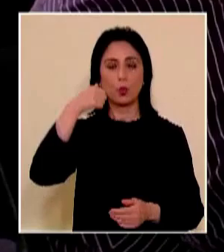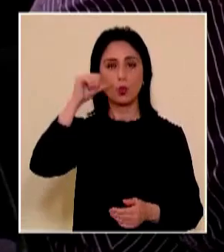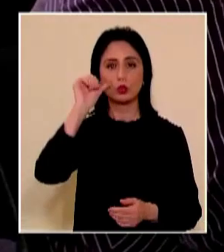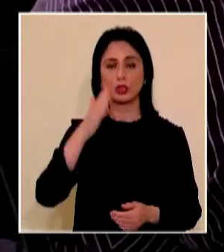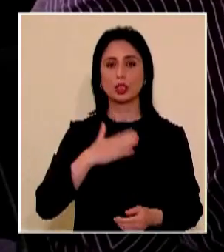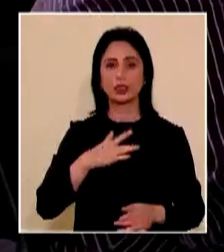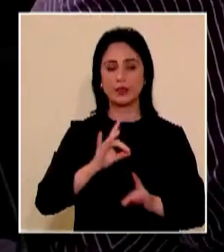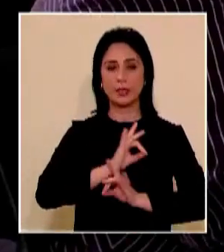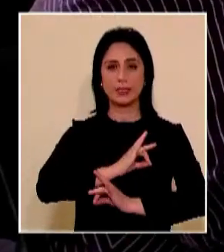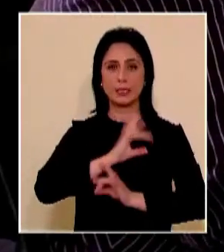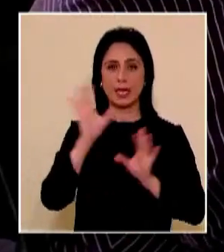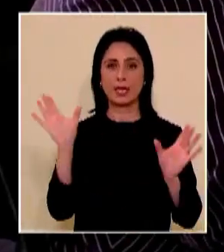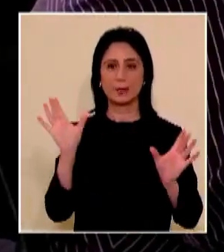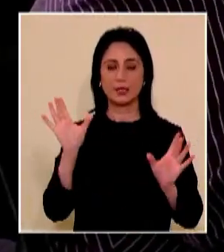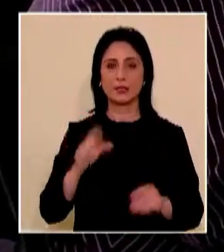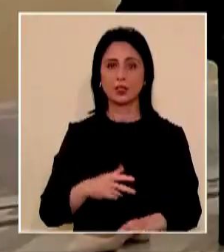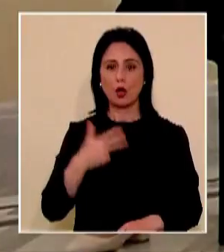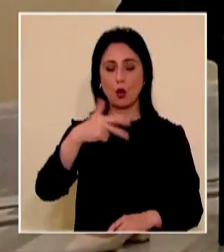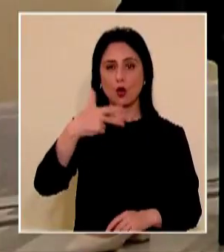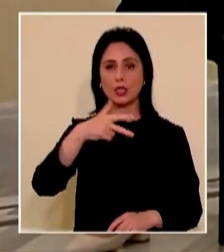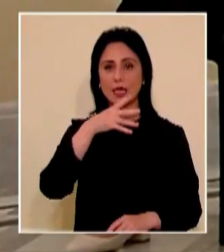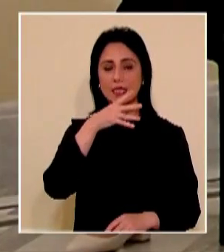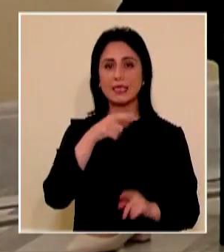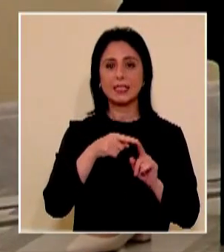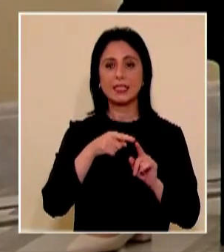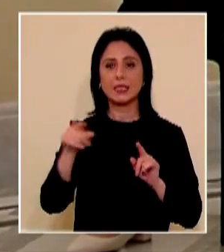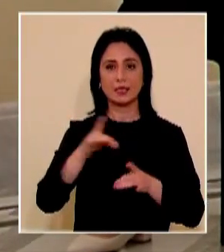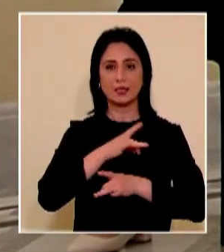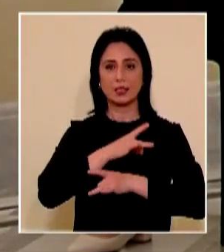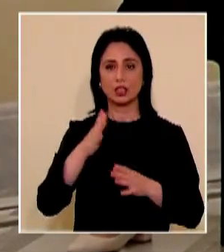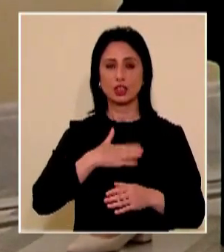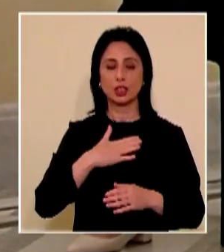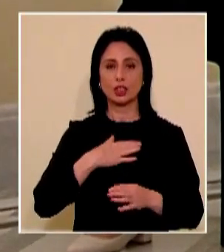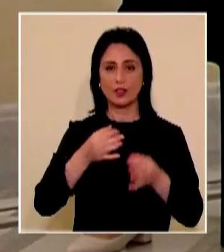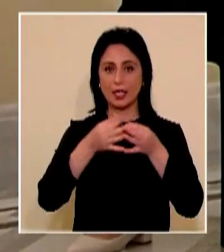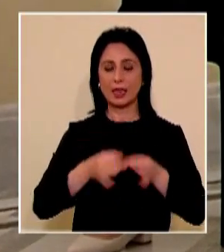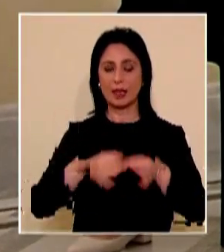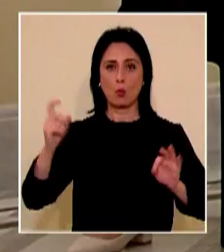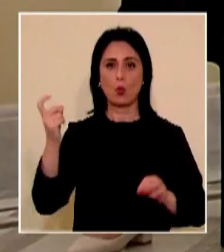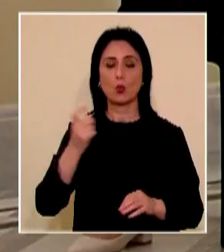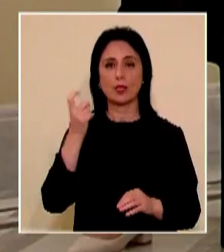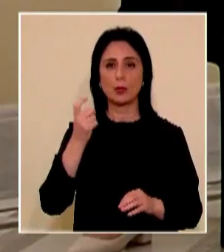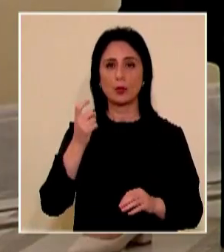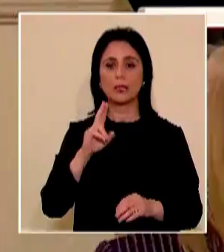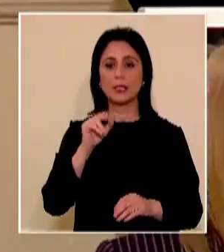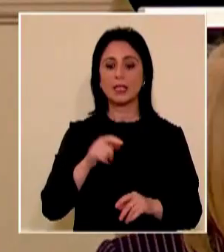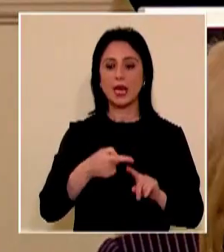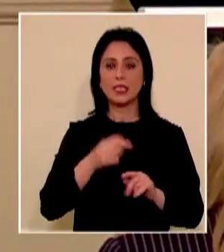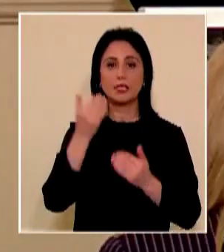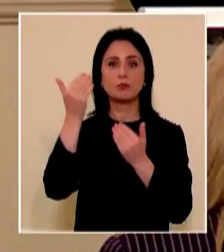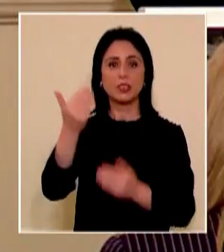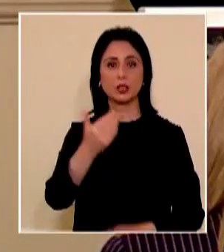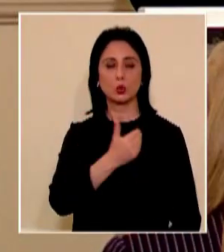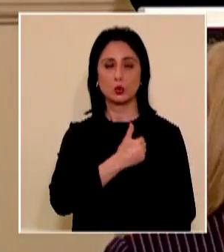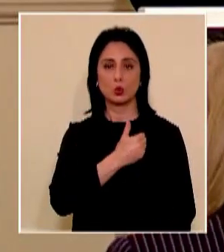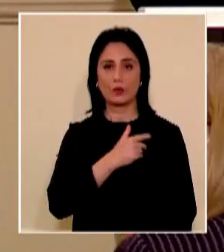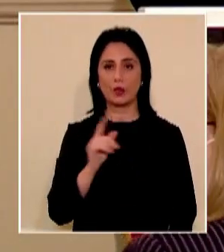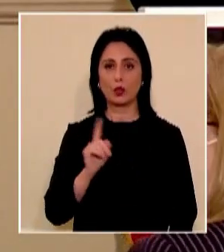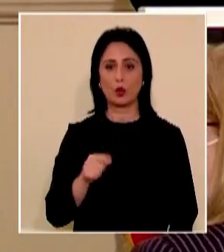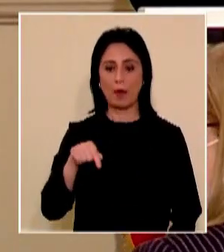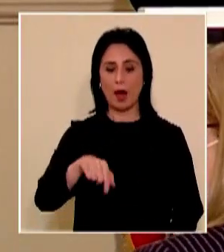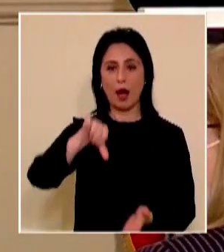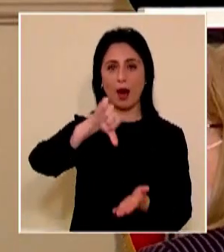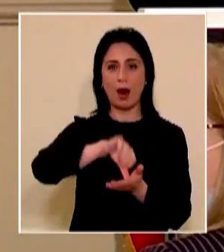gushindel chuen zeims. Oddati წლის აღნიშნვა ჩვენი დამოუკიდებლობის და ეს იყო მისი სურვილი რომ